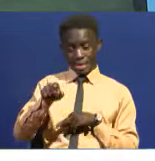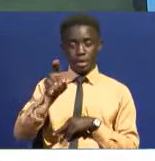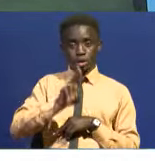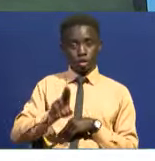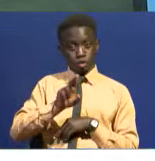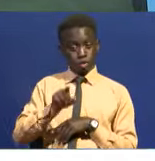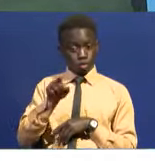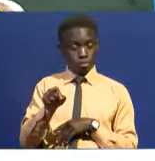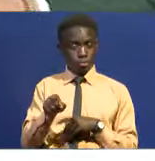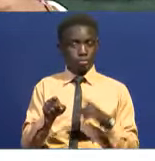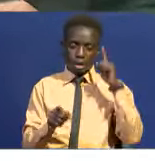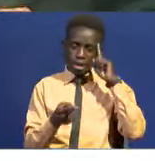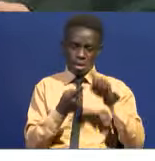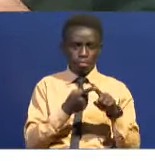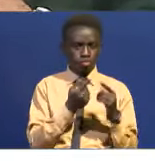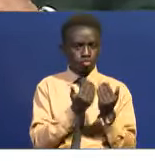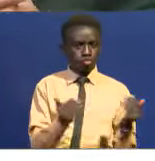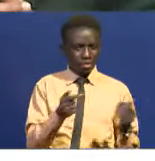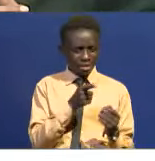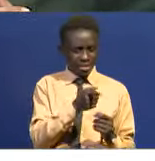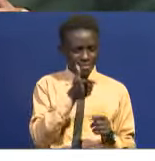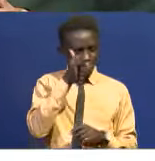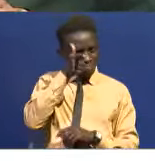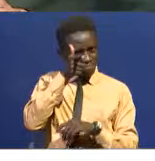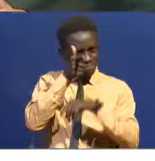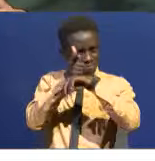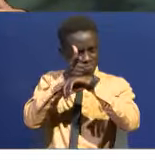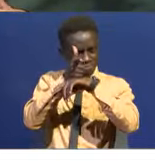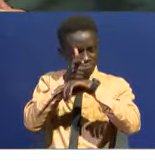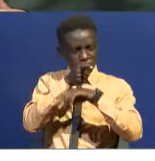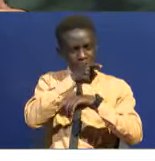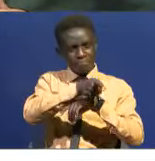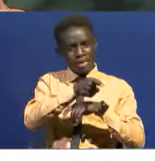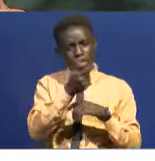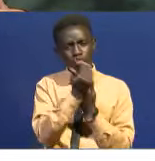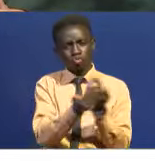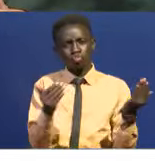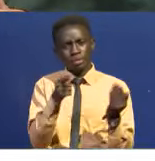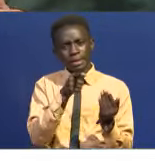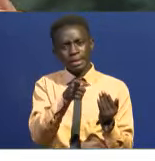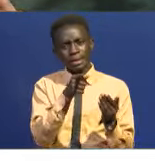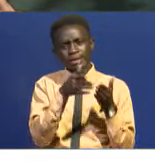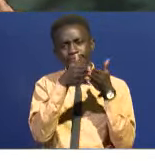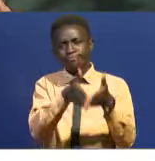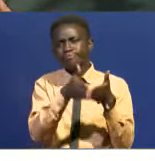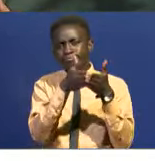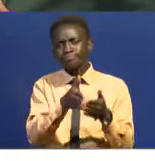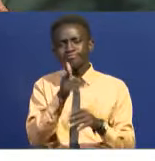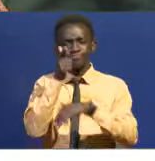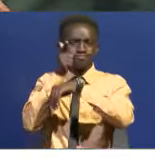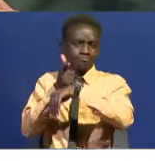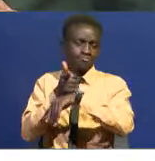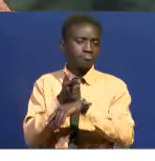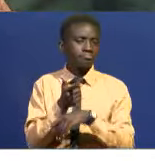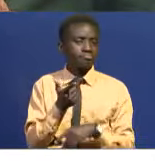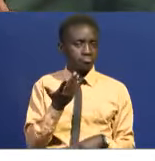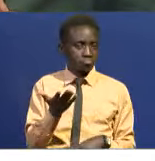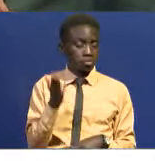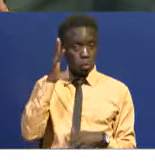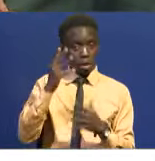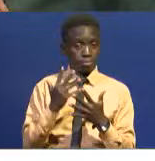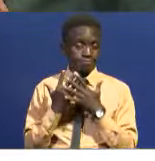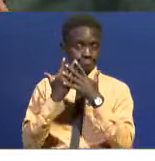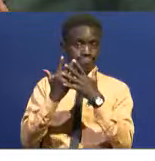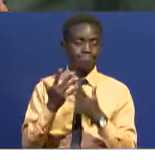za ngono na kwa rekodi ili kupata faida atasalia korokoroni kwa siku 14. Mtazamaji, mshukiwa huyo Teresia